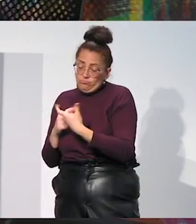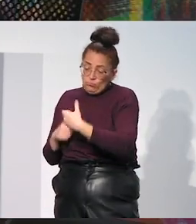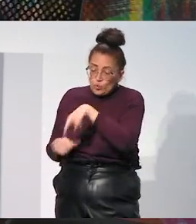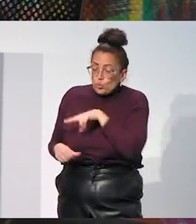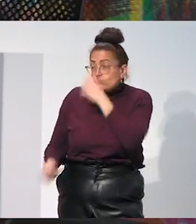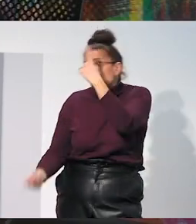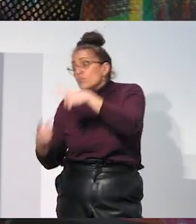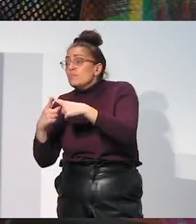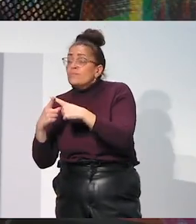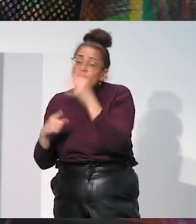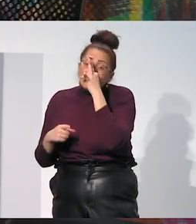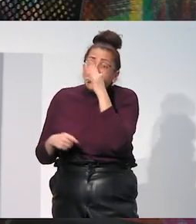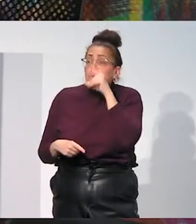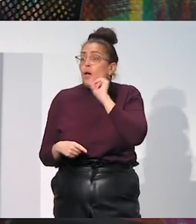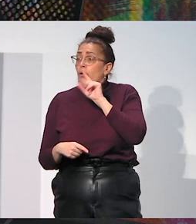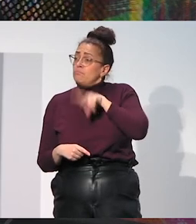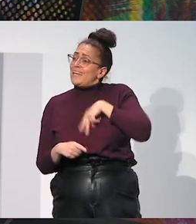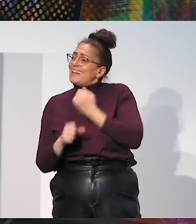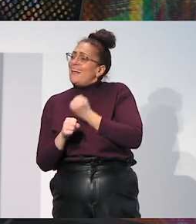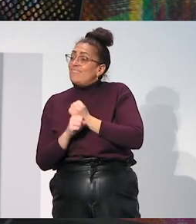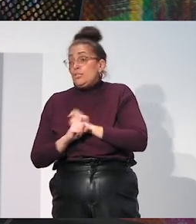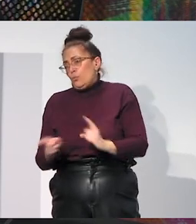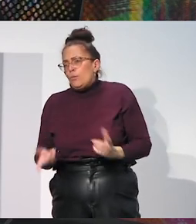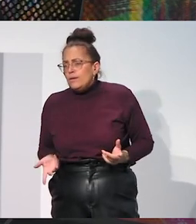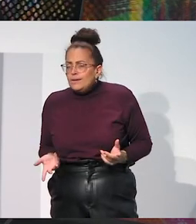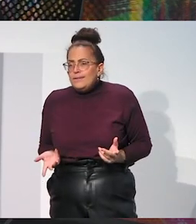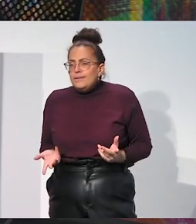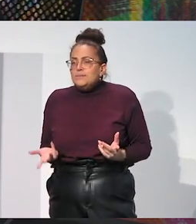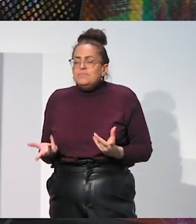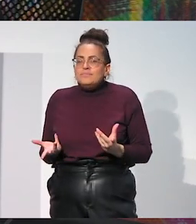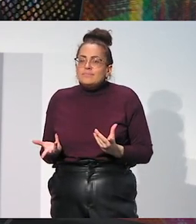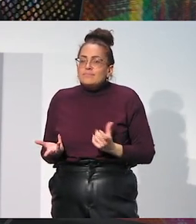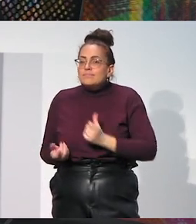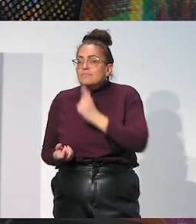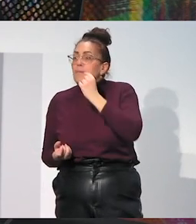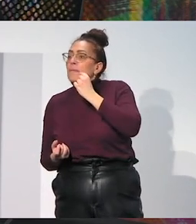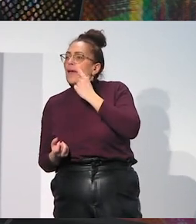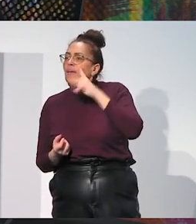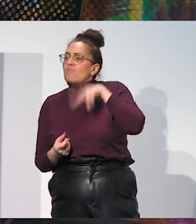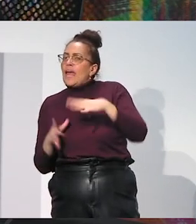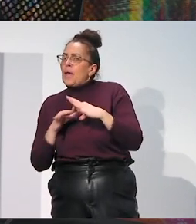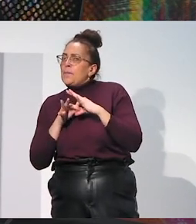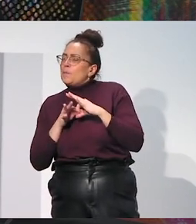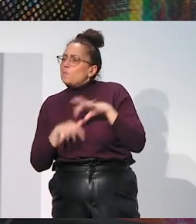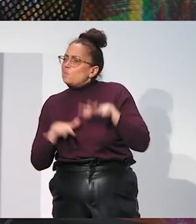parents, hein, parce qu'il ne peut pas s'entendre avec son père suffisamment bien pour travailler avec lui, hein, mais que